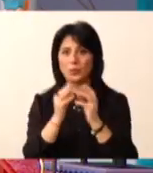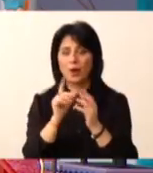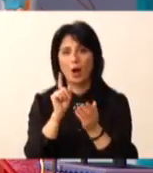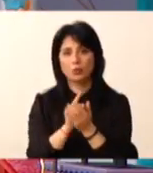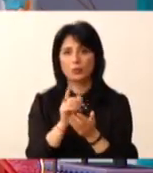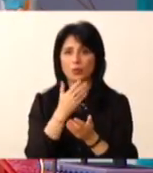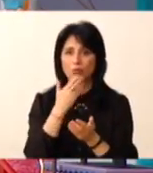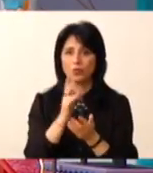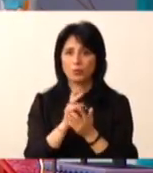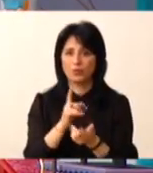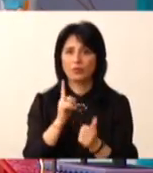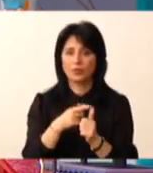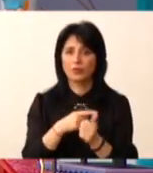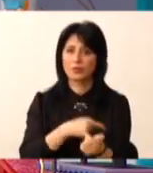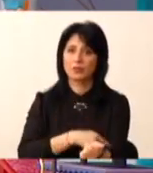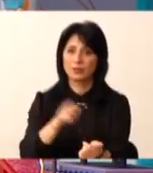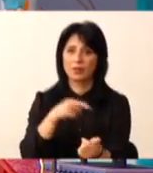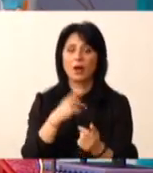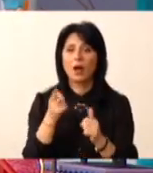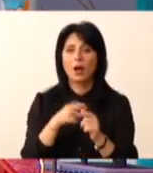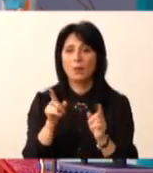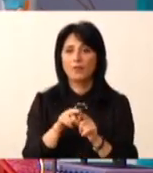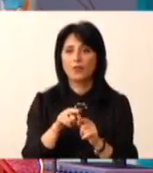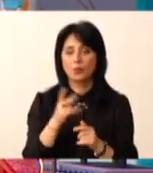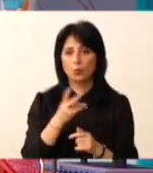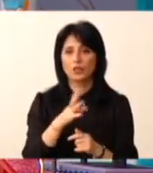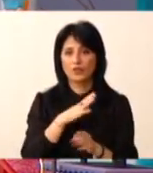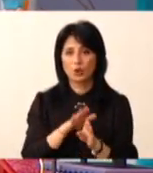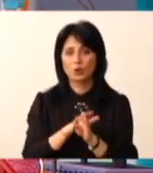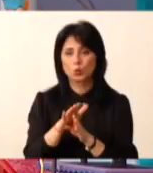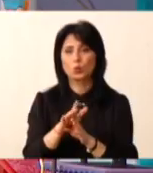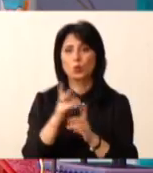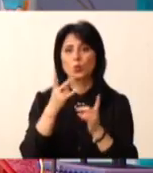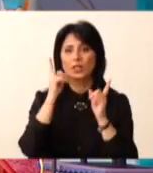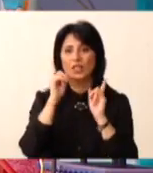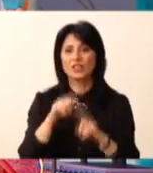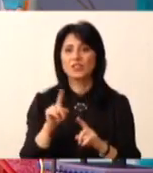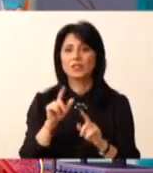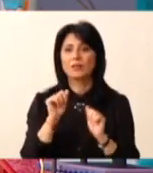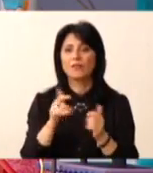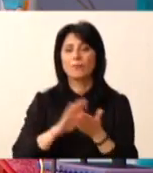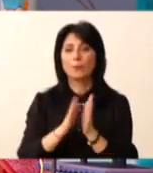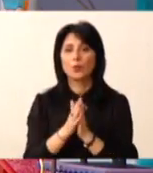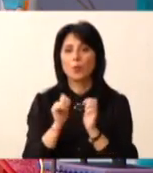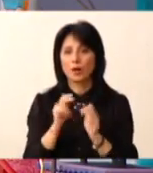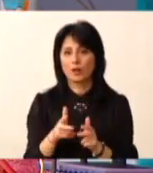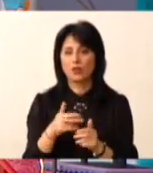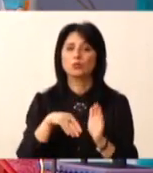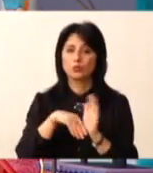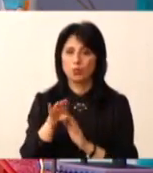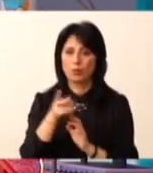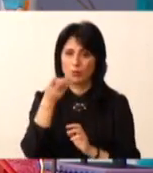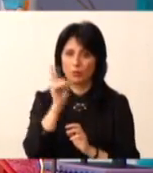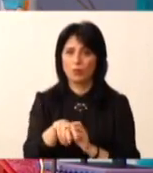არის აუცილებელი, რომ იყოს ჰორმონალური ფონის დარღვევა. შესაბამისად, რო გქონდეს სრული სურათი თუ პრობლემა გვაქვს ფარისებრ ჯირკვლთან დაკავშირებით, ჯობია